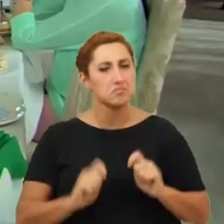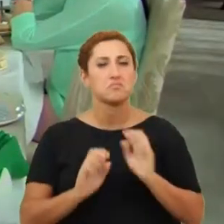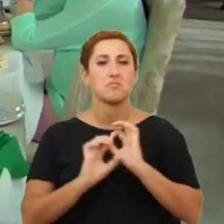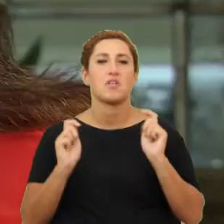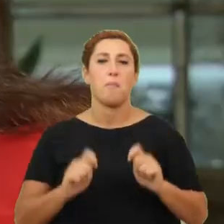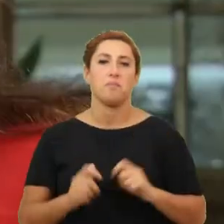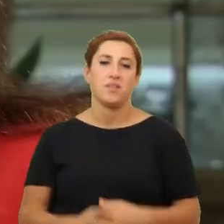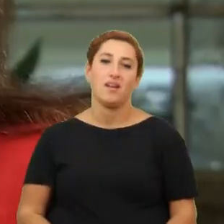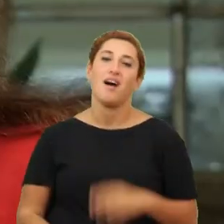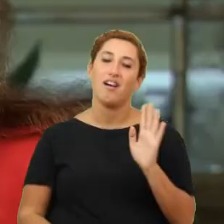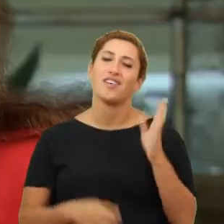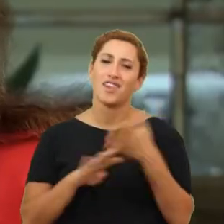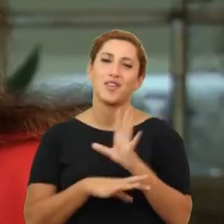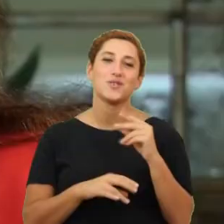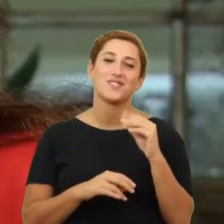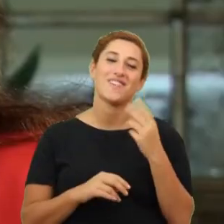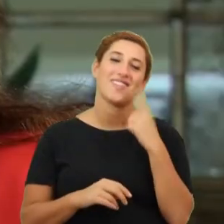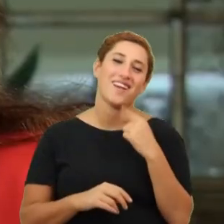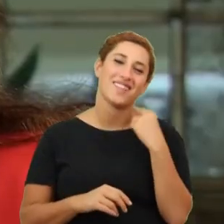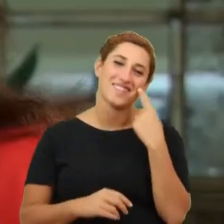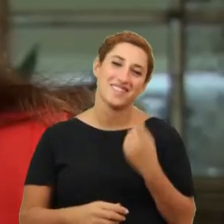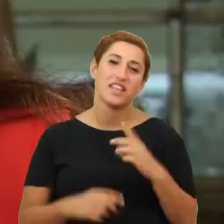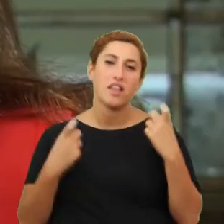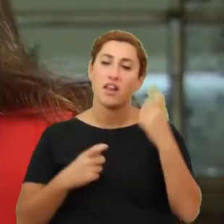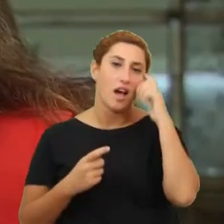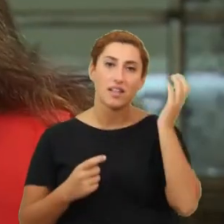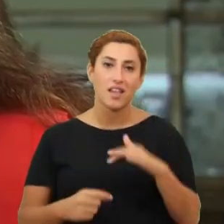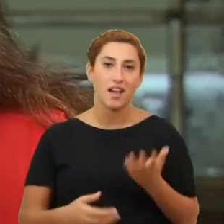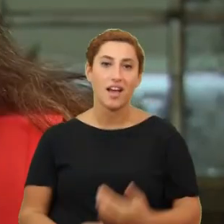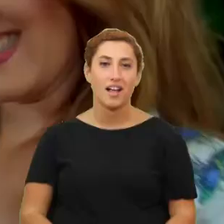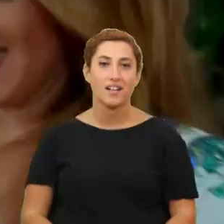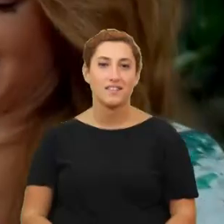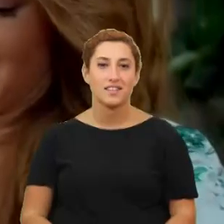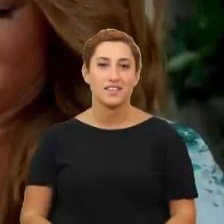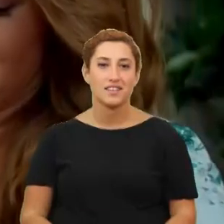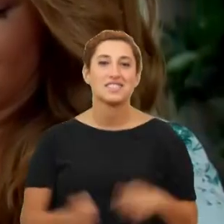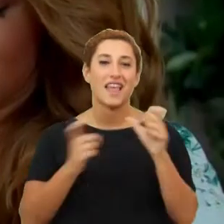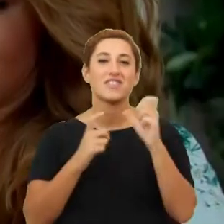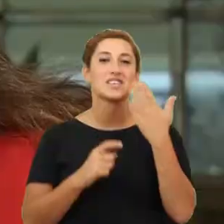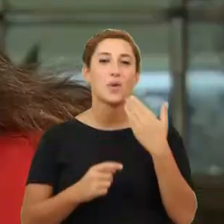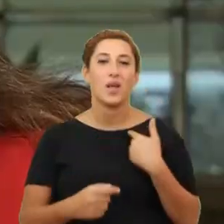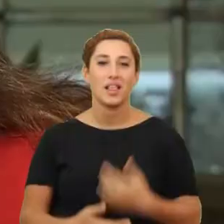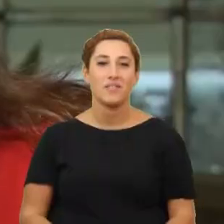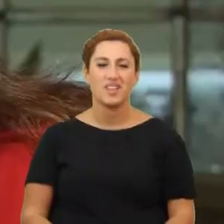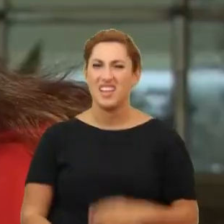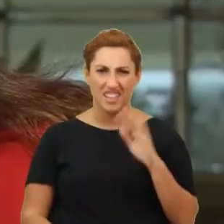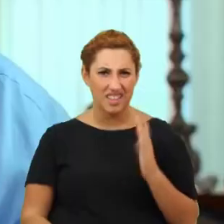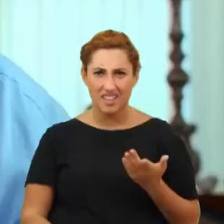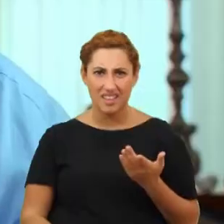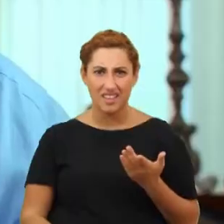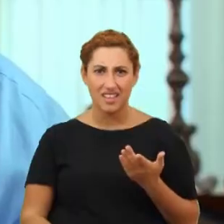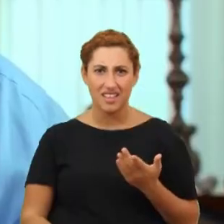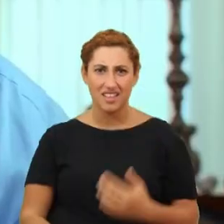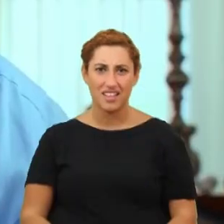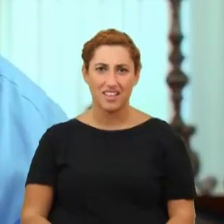yaptı yani. Ay gerçekten çok romantikmiş. Nereden geldi aklıma? Sevgi söyledi.